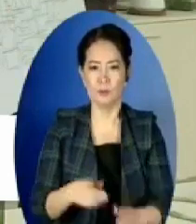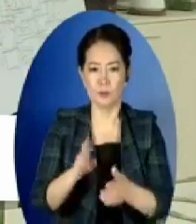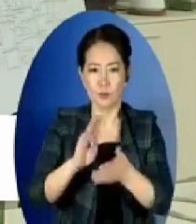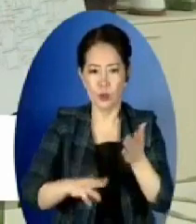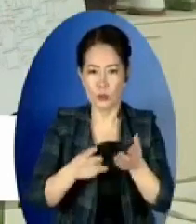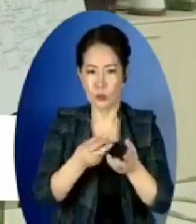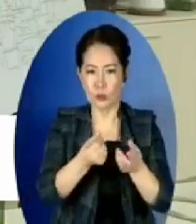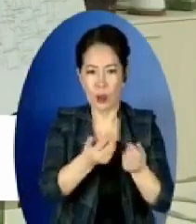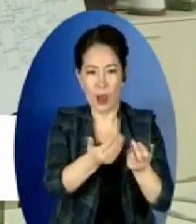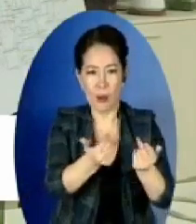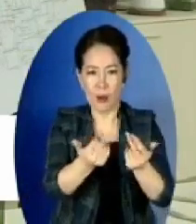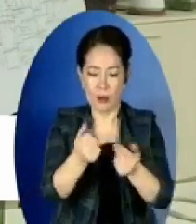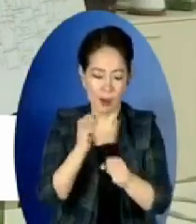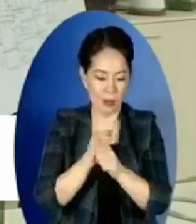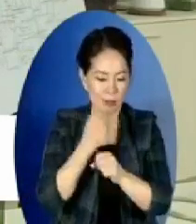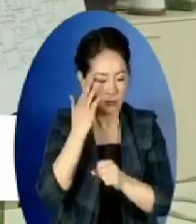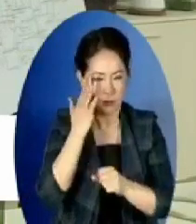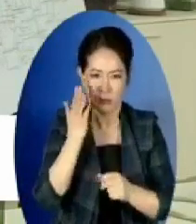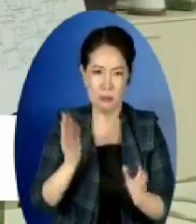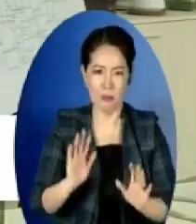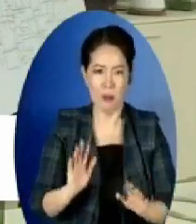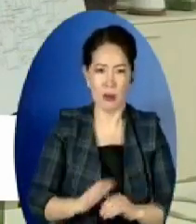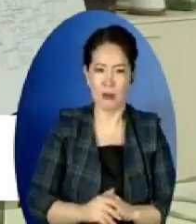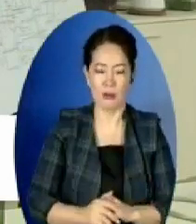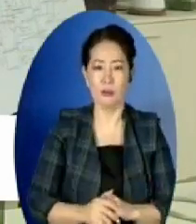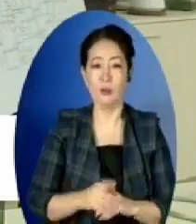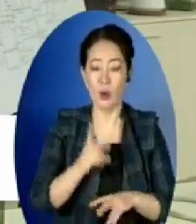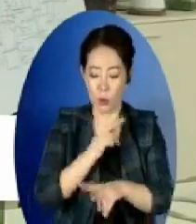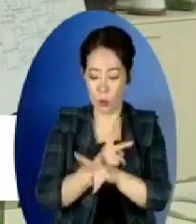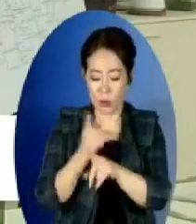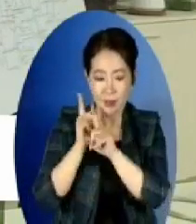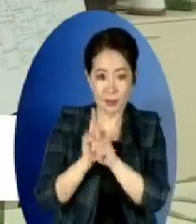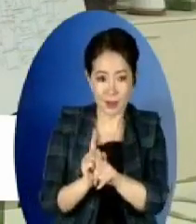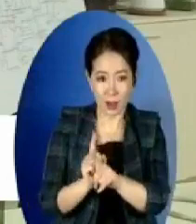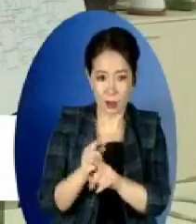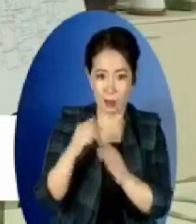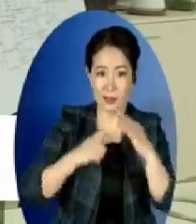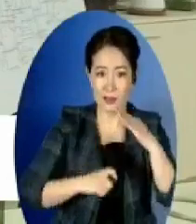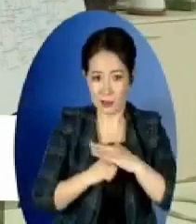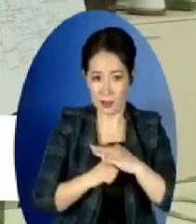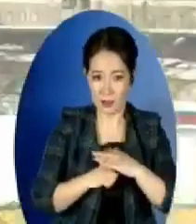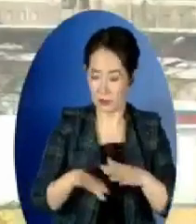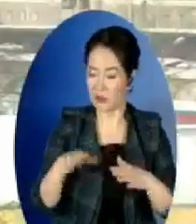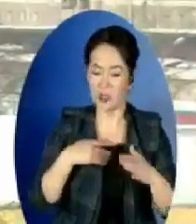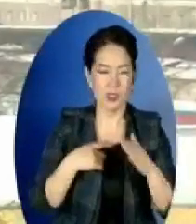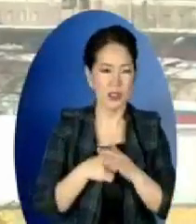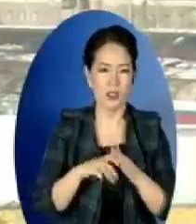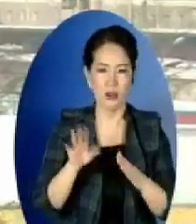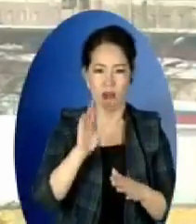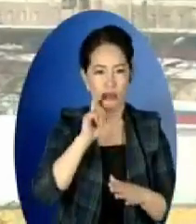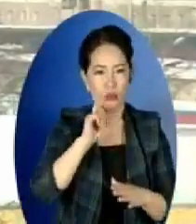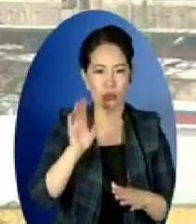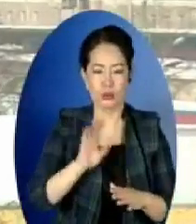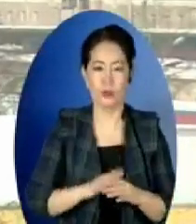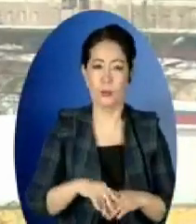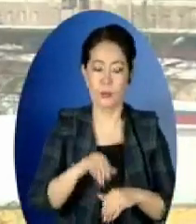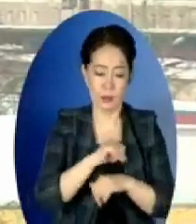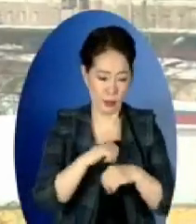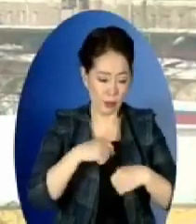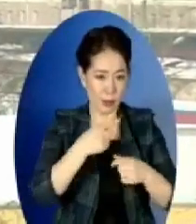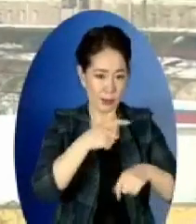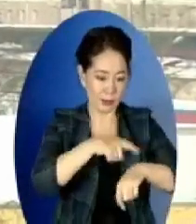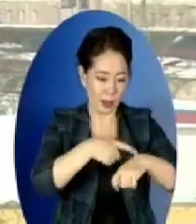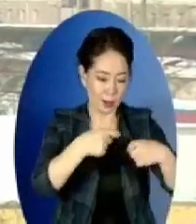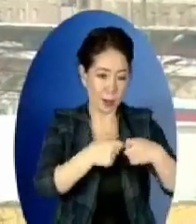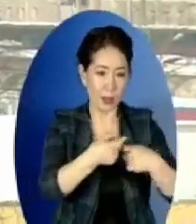төлбөр барагдуулах арга хэмжээ авах ийм нөхцөл байдал байхгүй. Хуулийнхаа дагуу бид хязгаарлах хэрэгтэй ч гэсэн бид хязгаарлахыг бол хүсдэггүй. Иргэдийн хүлээсэн үүрэг бол төлбөрөө